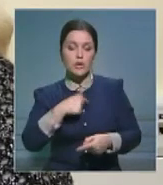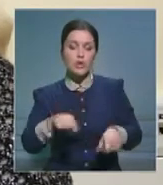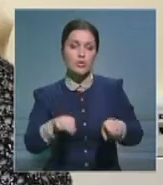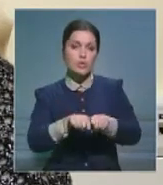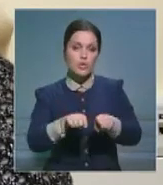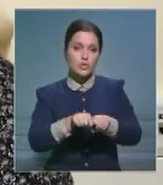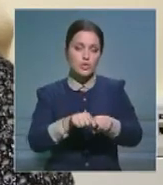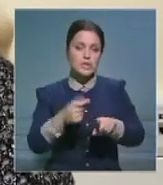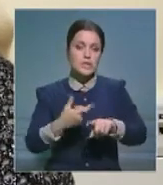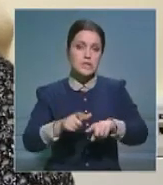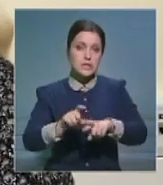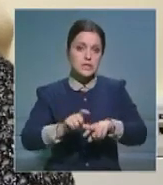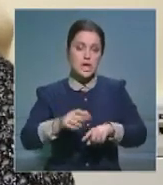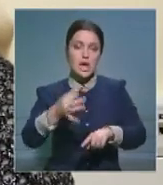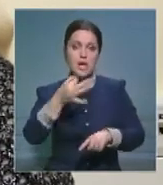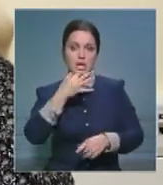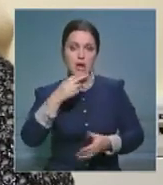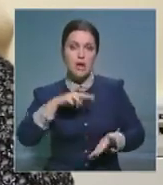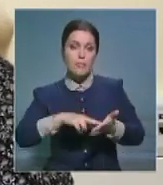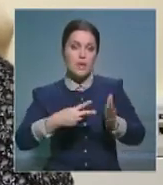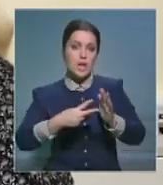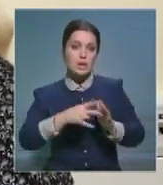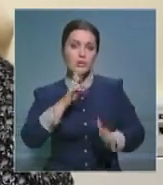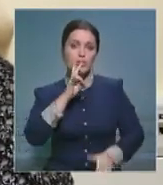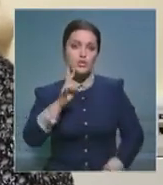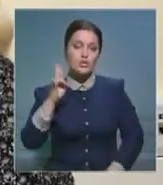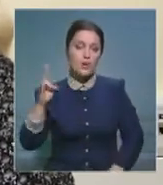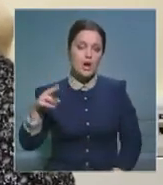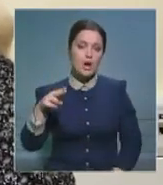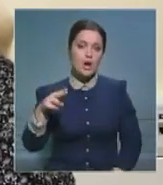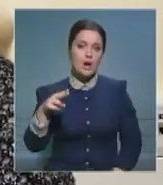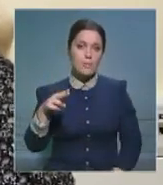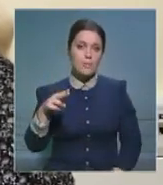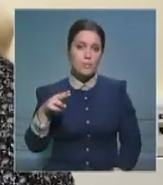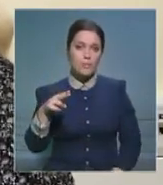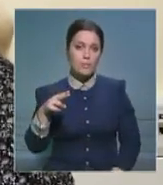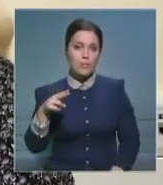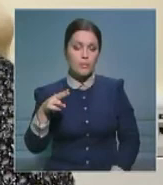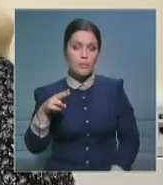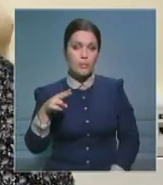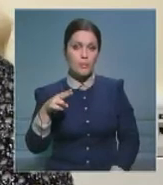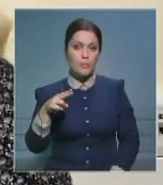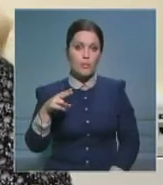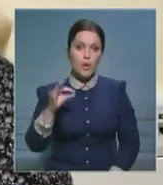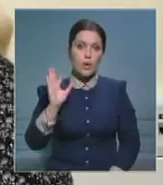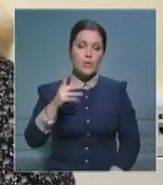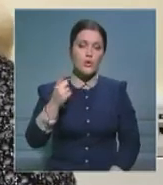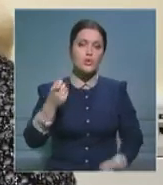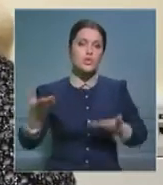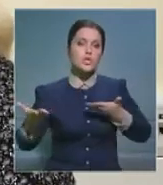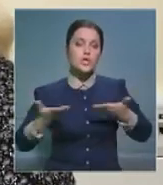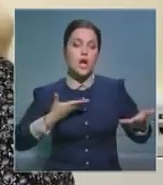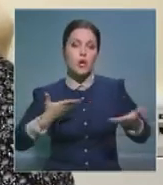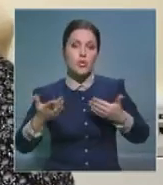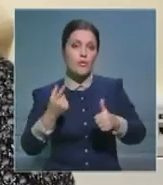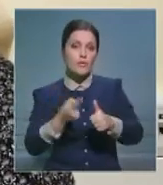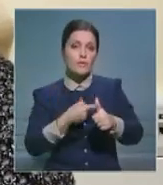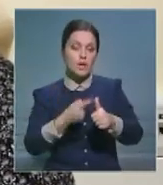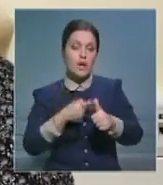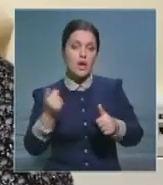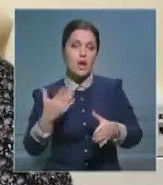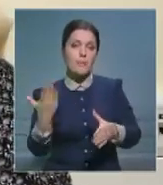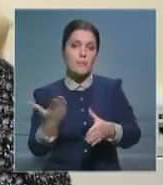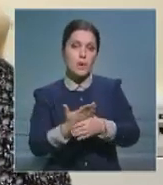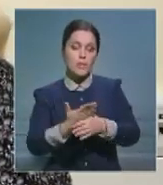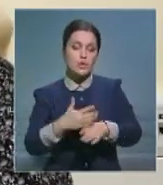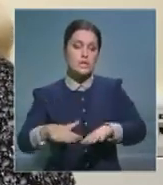нравится план президента Назарбаева по преодолению 100 шагов. Это очень поможет